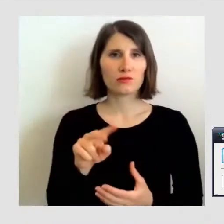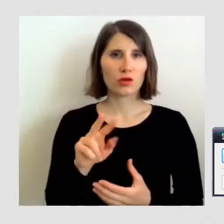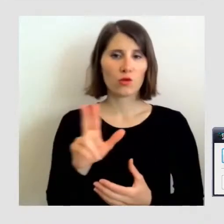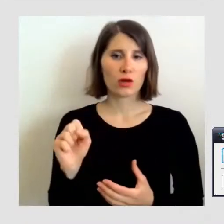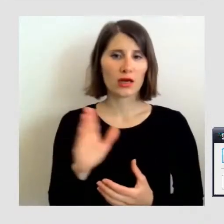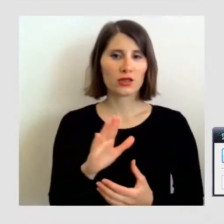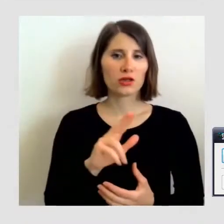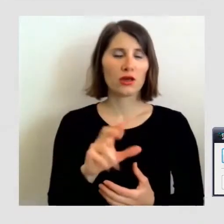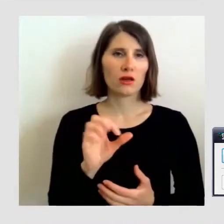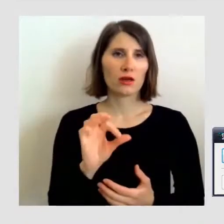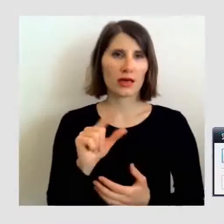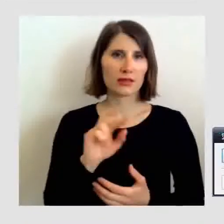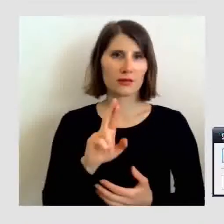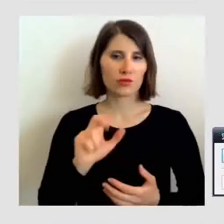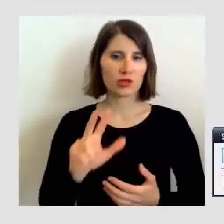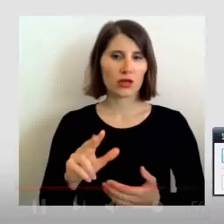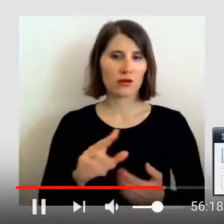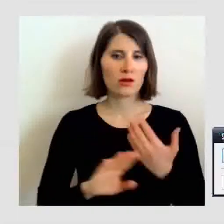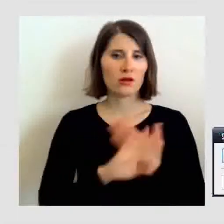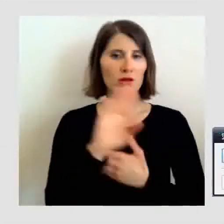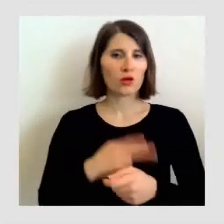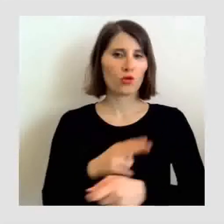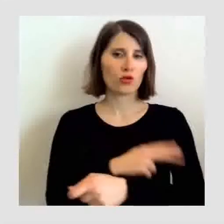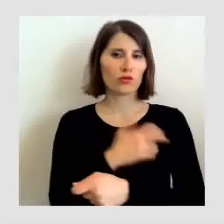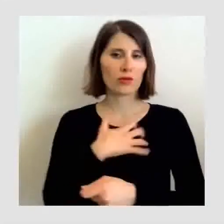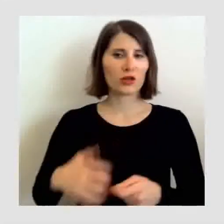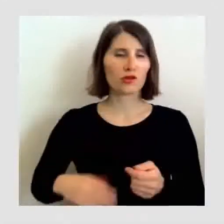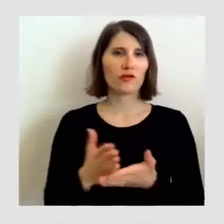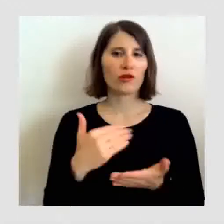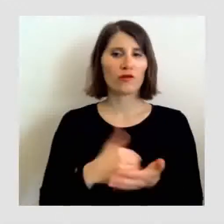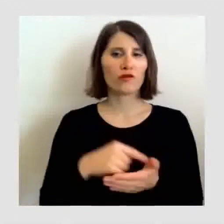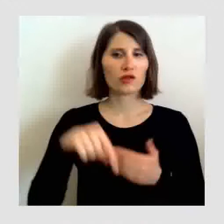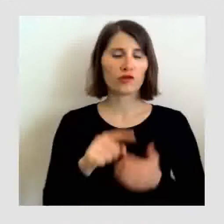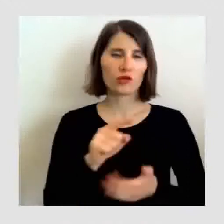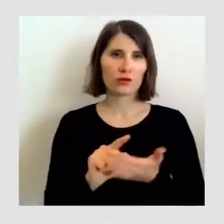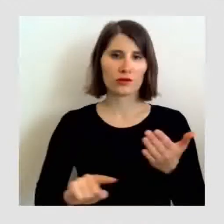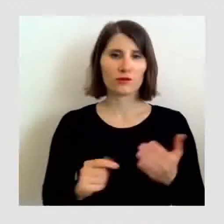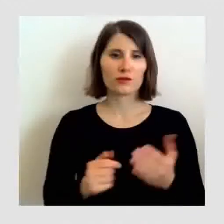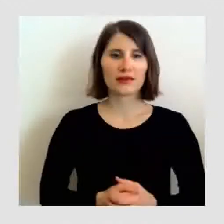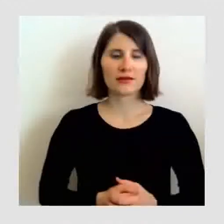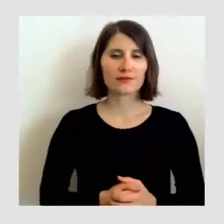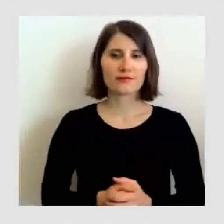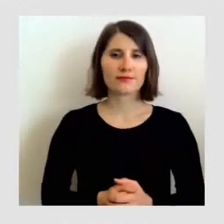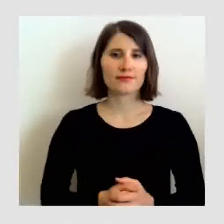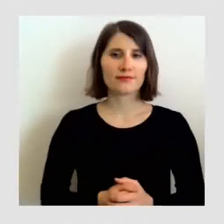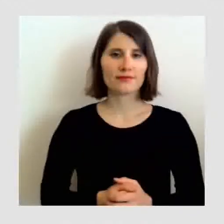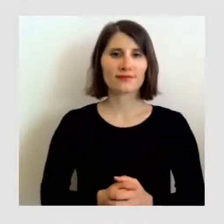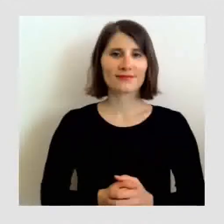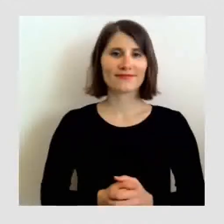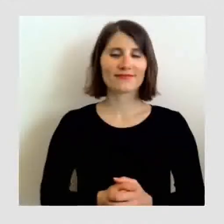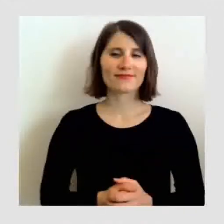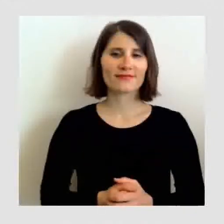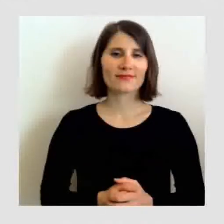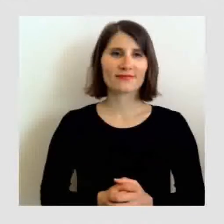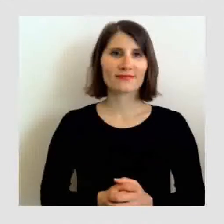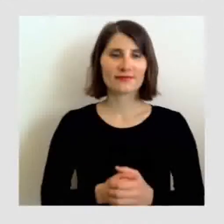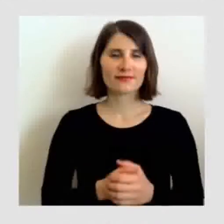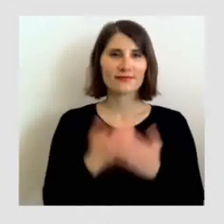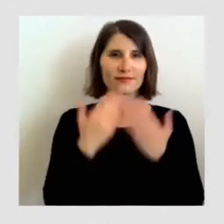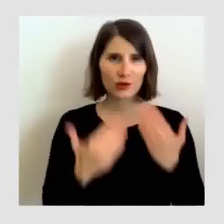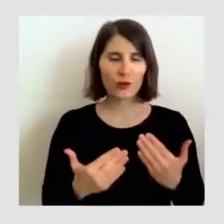Kasprzaka reprezentującego Urząd Marszałkowski Województwa Dolnośląskiego. Panie Łukaszu, pańska jest scena, bardzo proszę. Dziękuję bardzo. Dzień